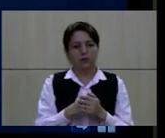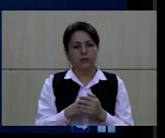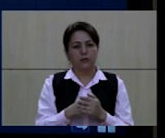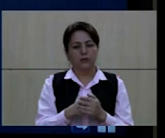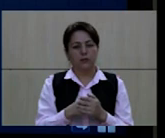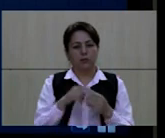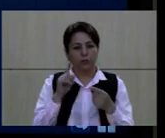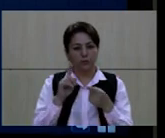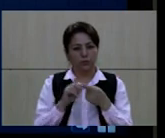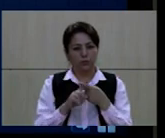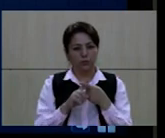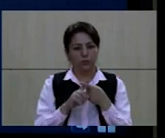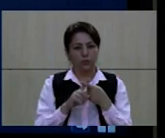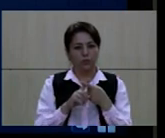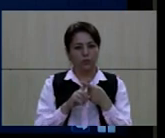Qo'shu